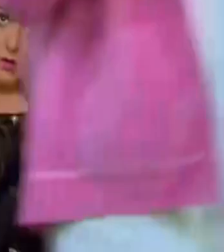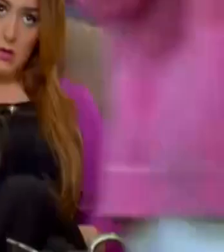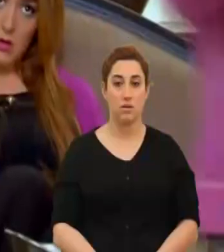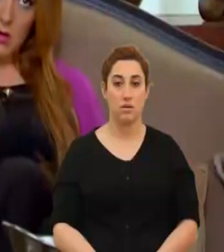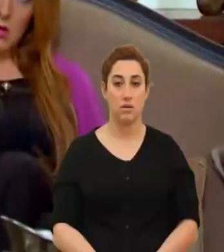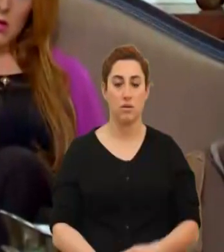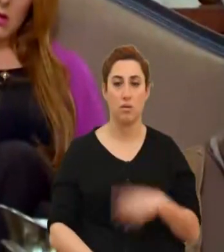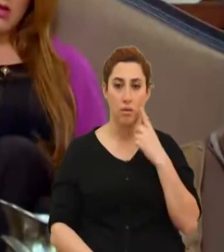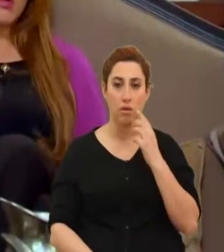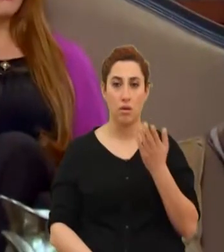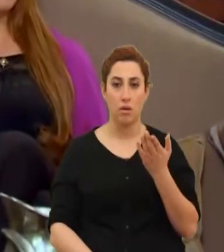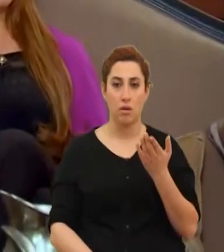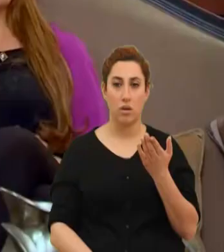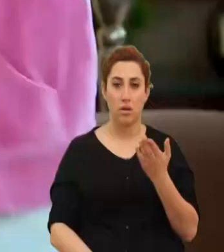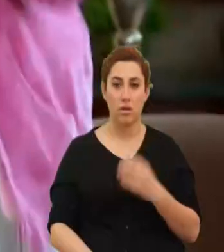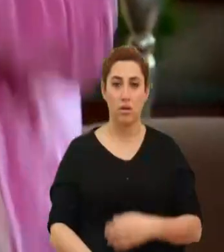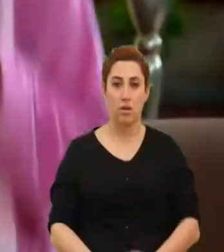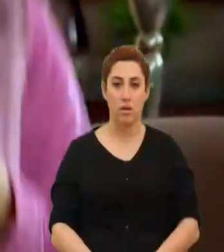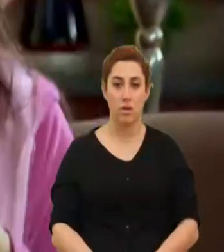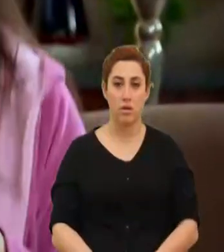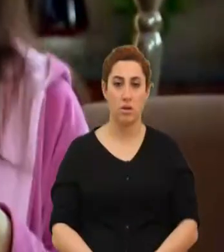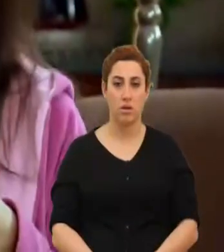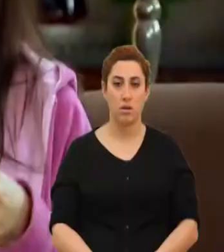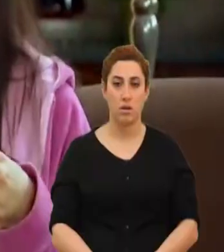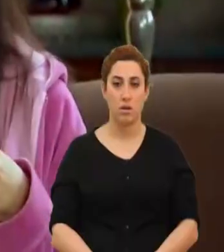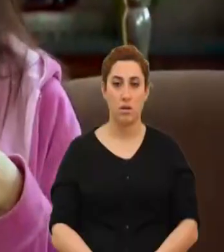bir sandviç almış, ısıra ısıra salona geldi.